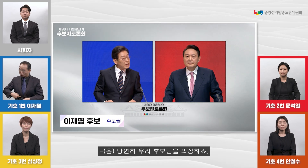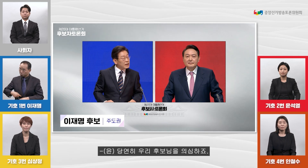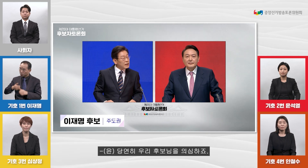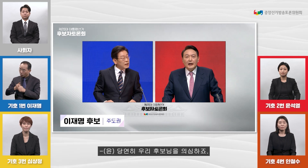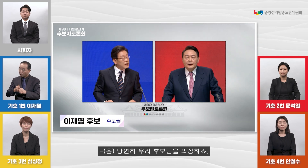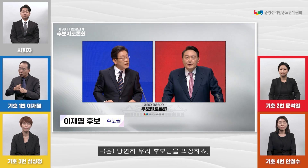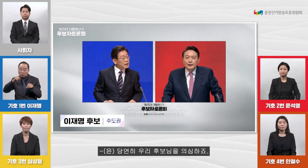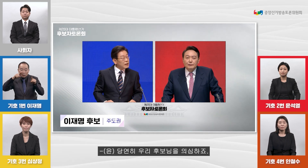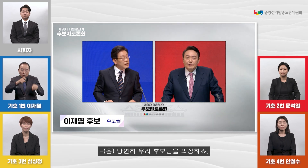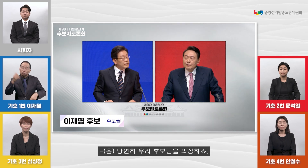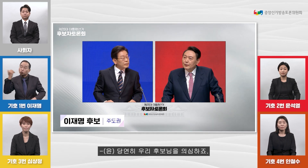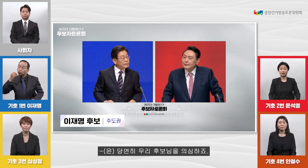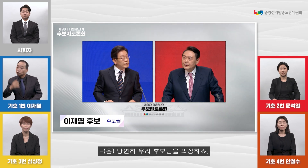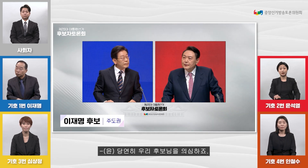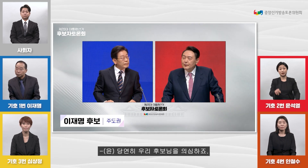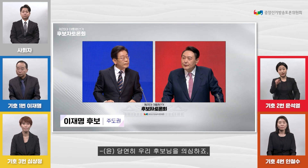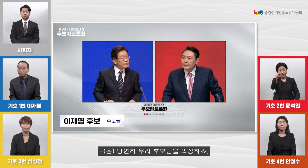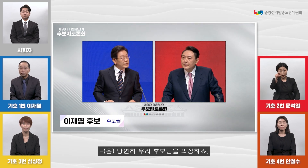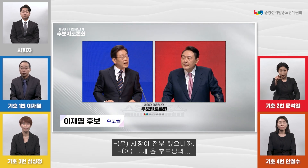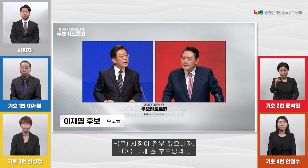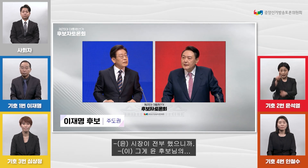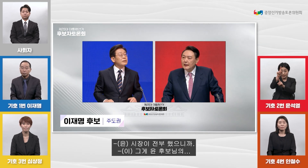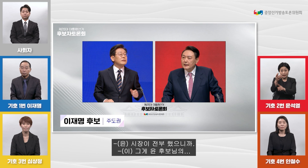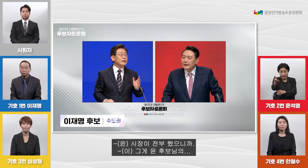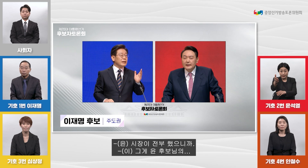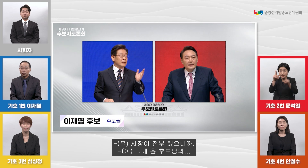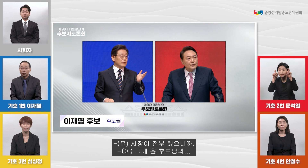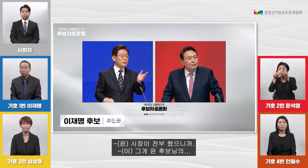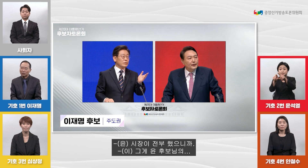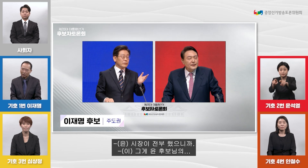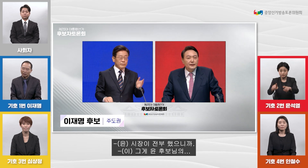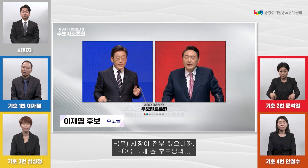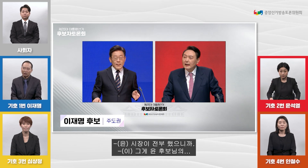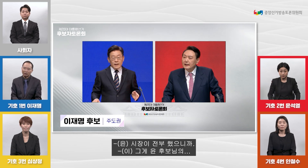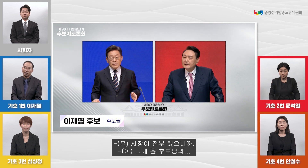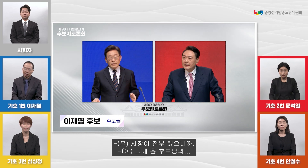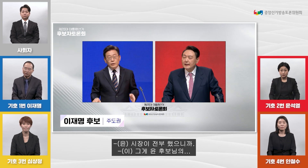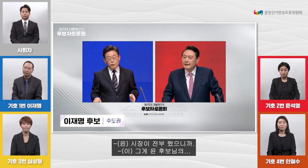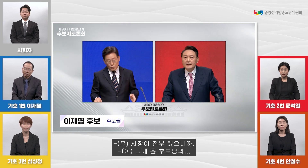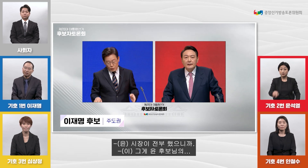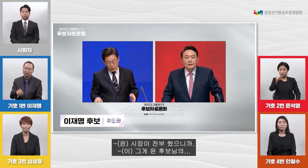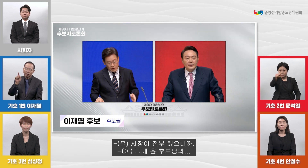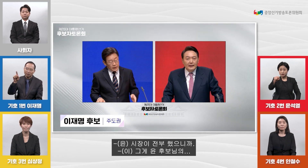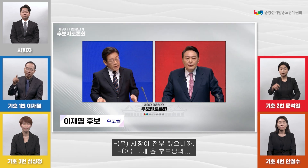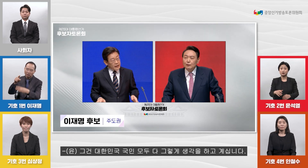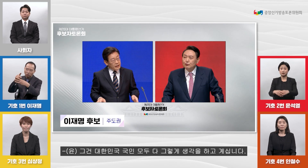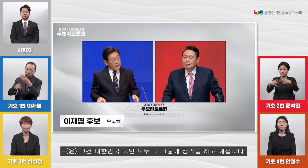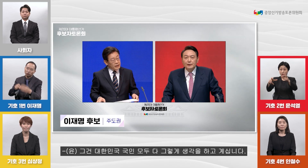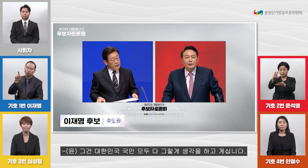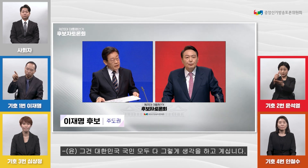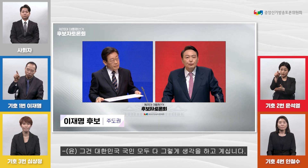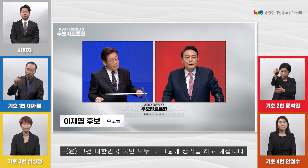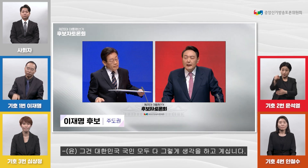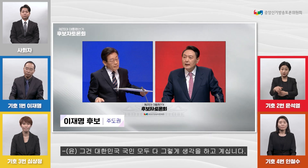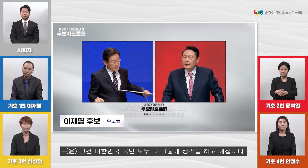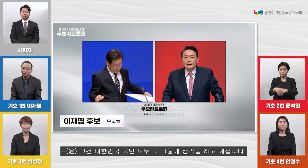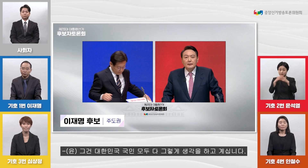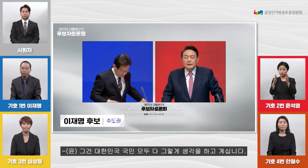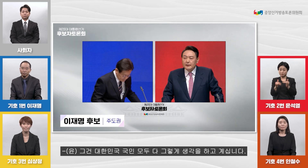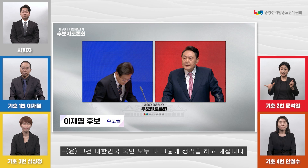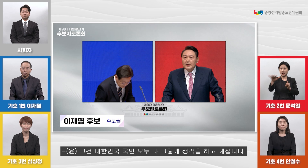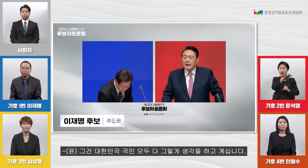됩니까? 당연히 우리 후보님을 의심하죠. 시장이 그게 전부 했으니까. 그게 윤 후보님의 대한민국 국민들 모두